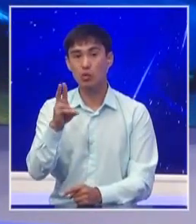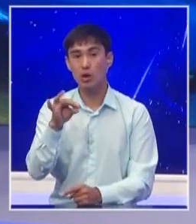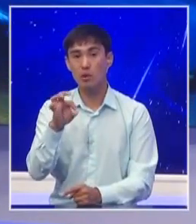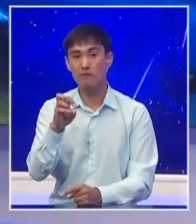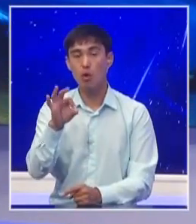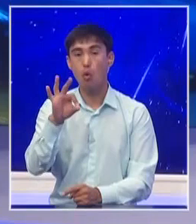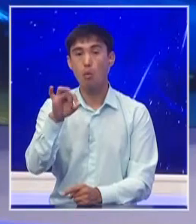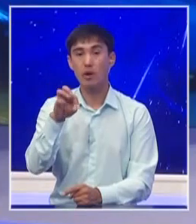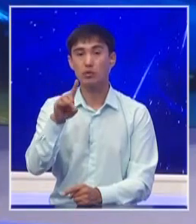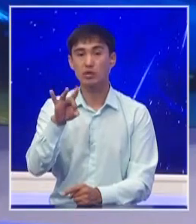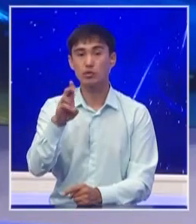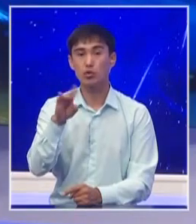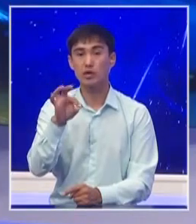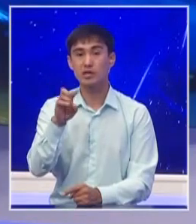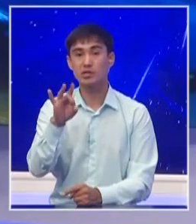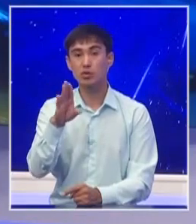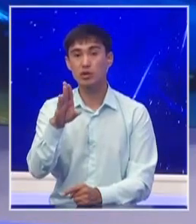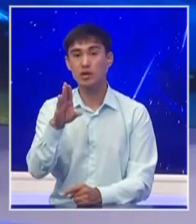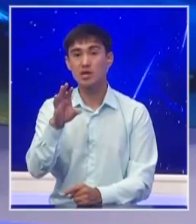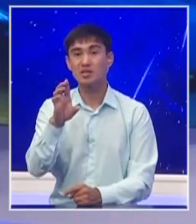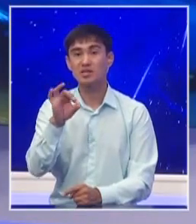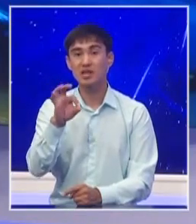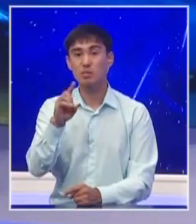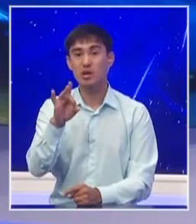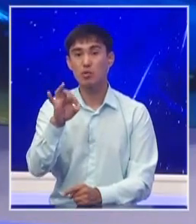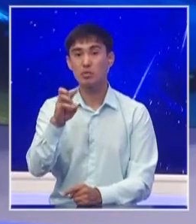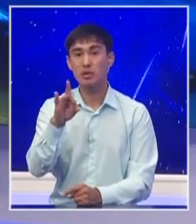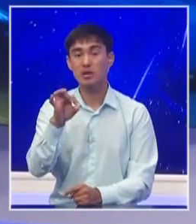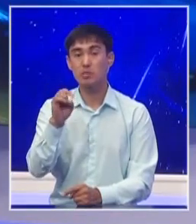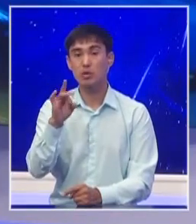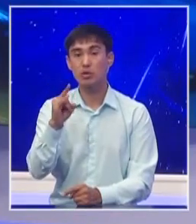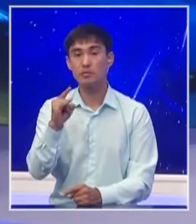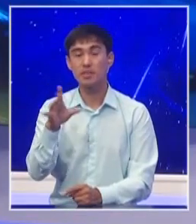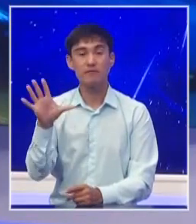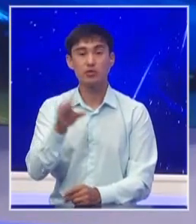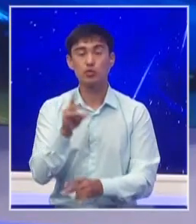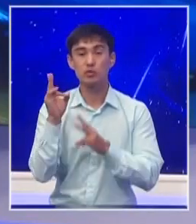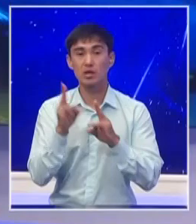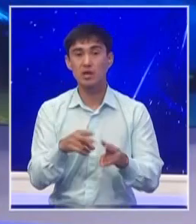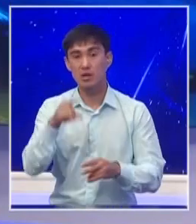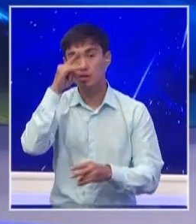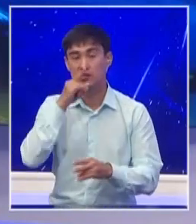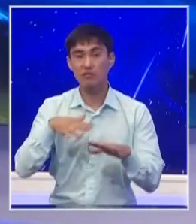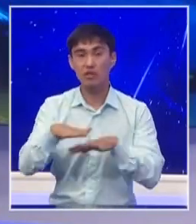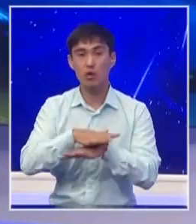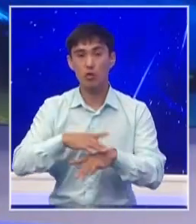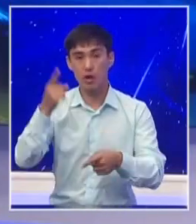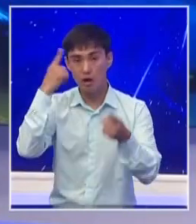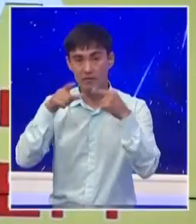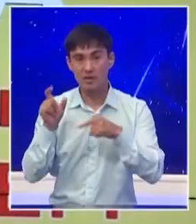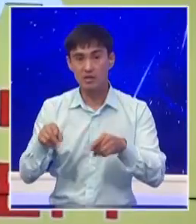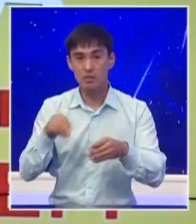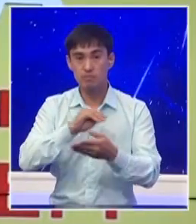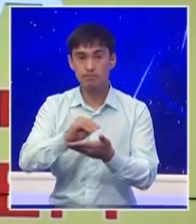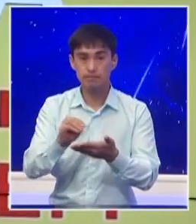Нагайбаев, Амар Муртазин, Кудияр Тезекулы и снайпер Омарбек Еркинбекулы. Всю трагедию казахского народа автор книги передал